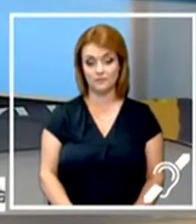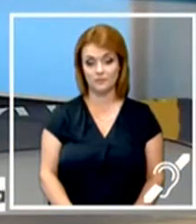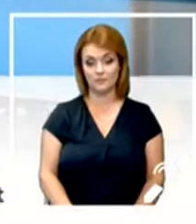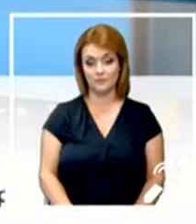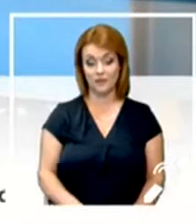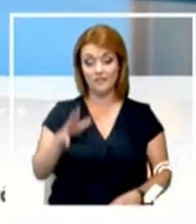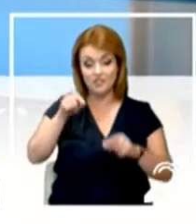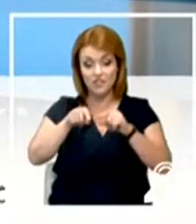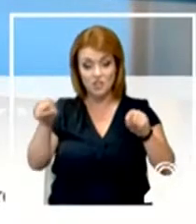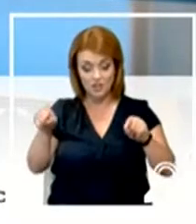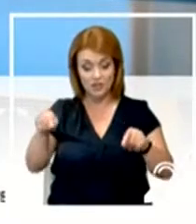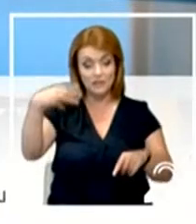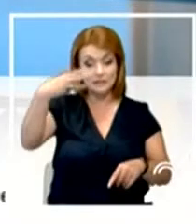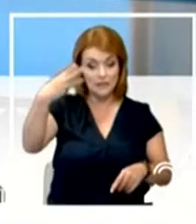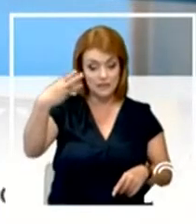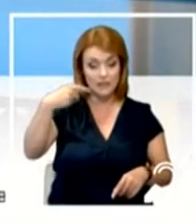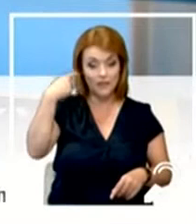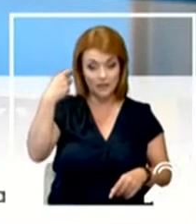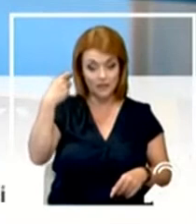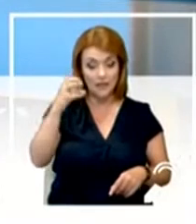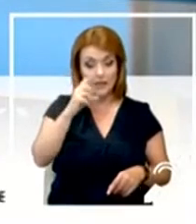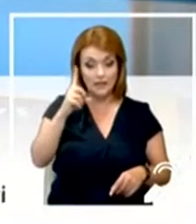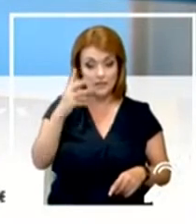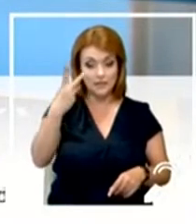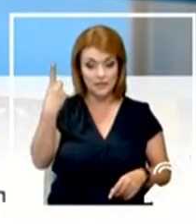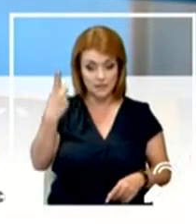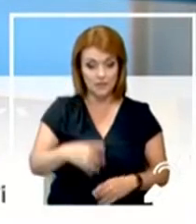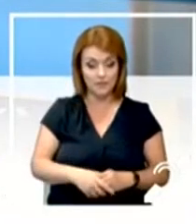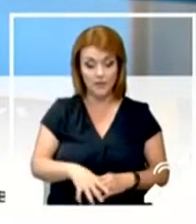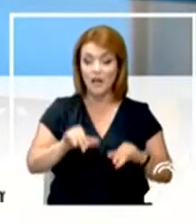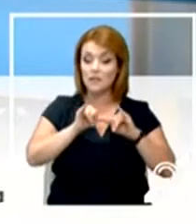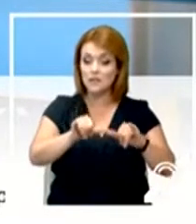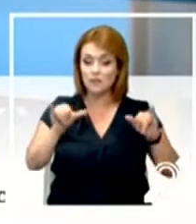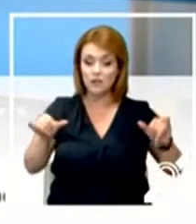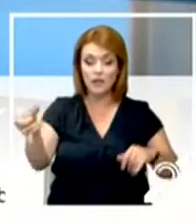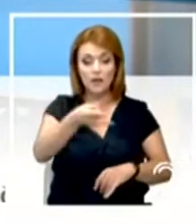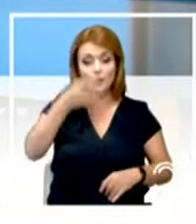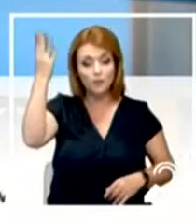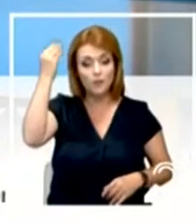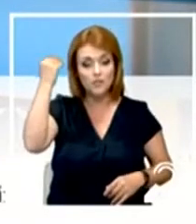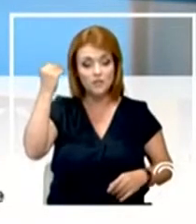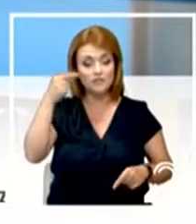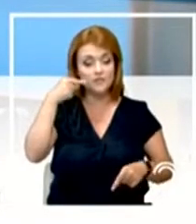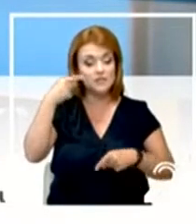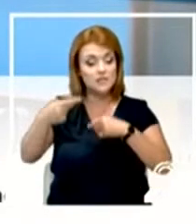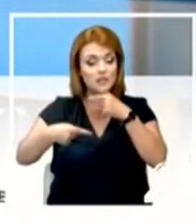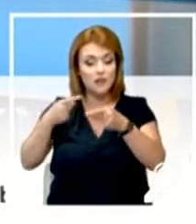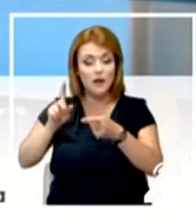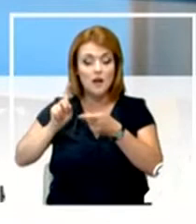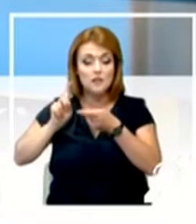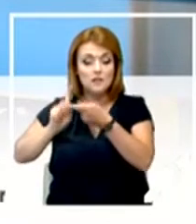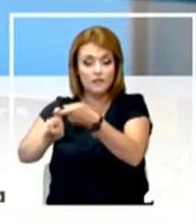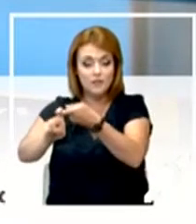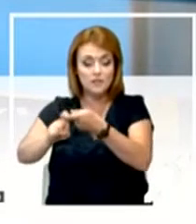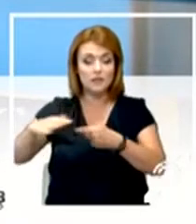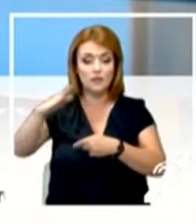În 30 dintre cei 31 de ani de independență, dezvoltarea Republicii Moldova a fost dependentă de regiunea